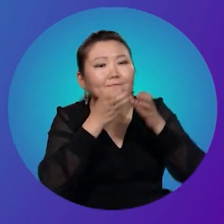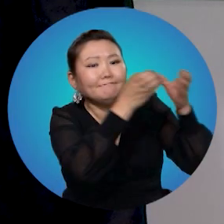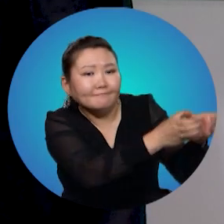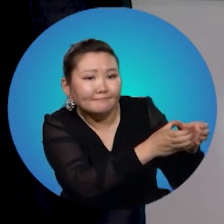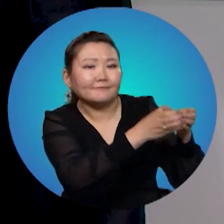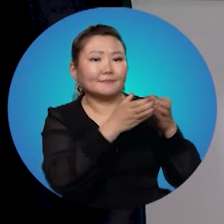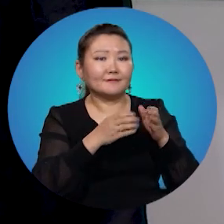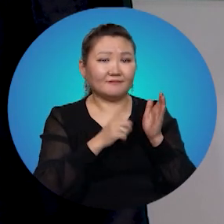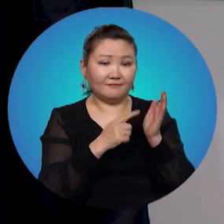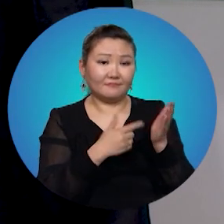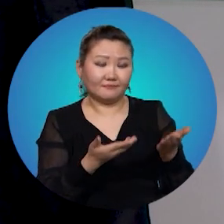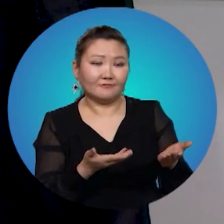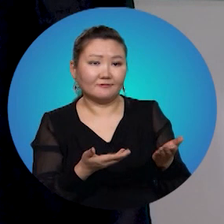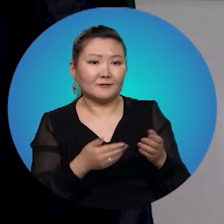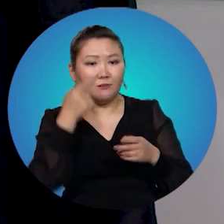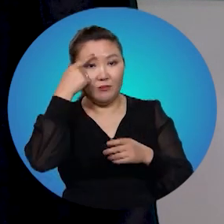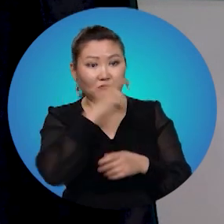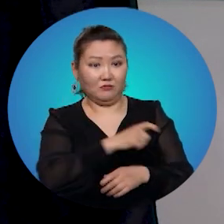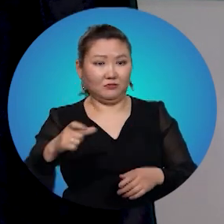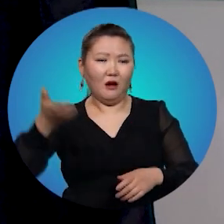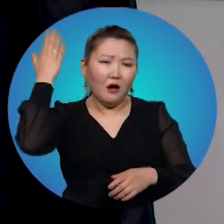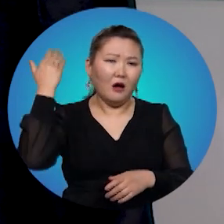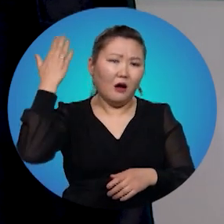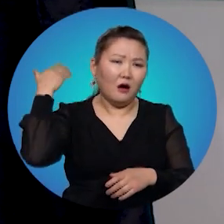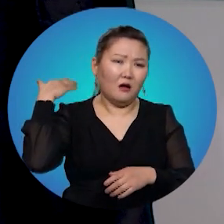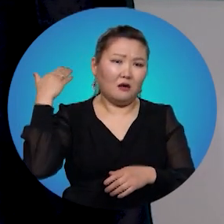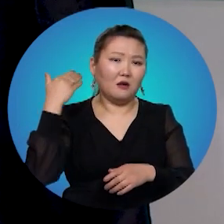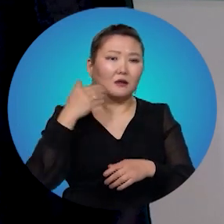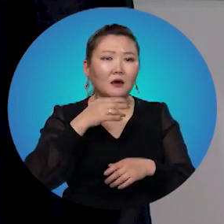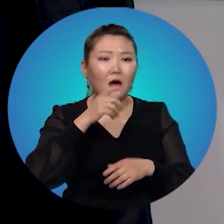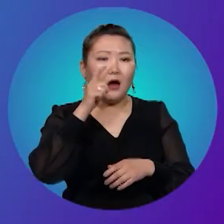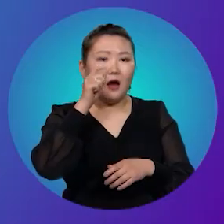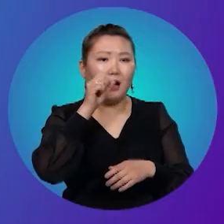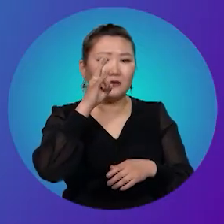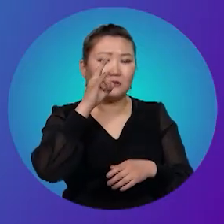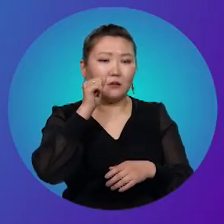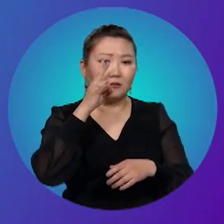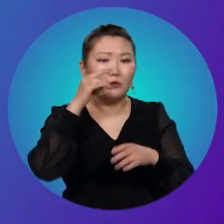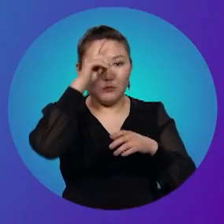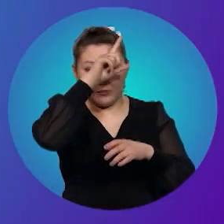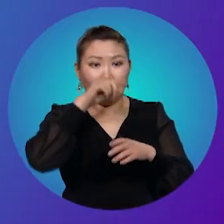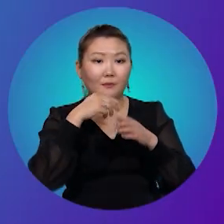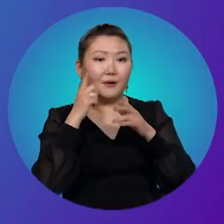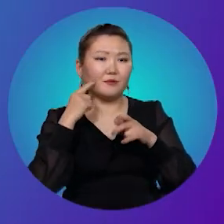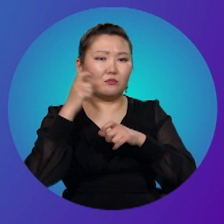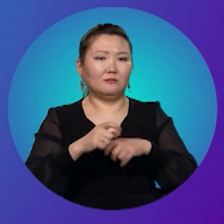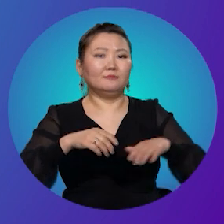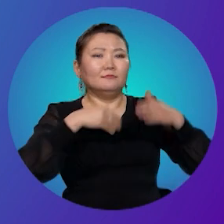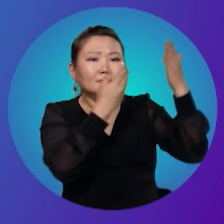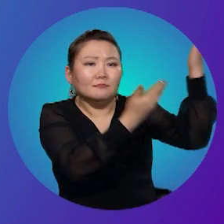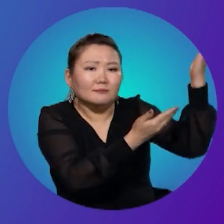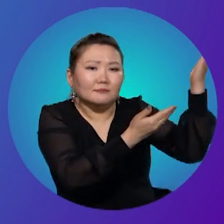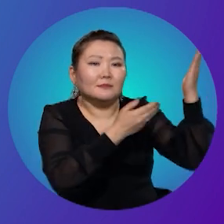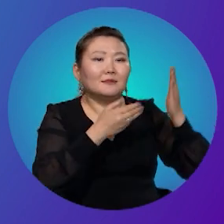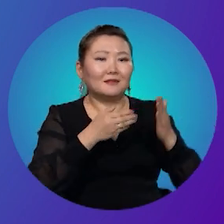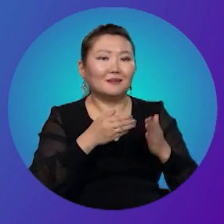дайлж. За, тэгээд монголчууд эртээр үед бол хатан ухаантай гэж эмхтэй хүнийг, ээж хүнийг их дээдлэн шүтдэг байсан байна. За, энэ